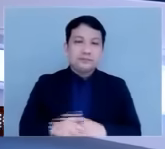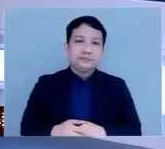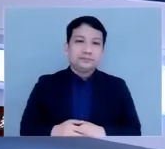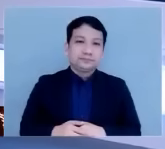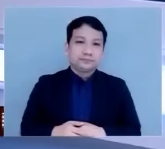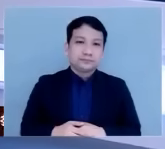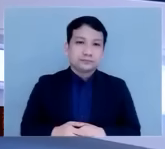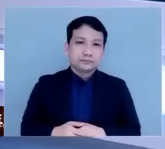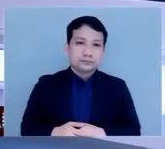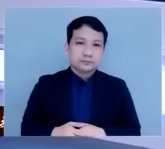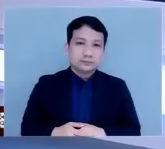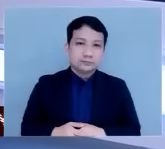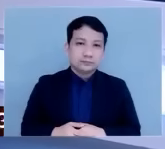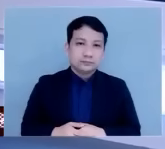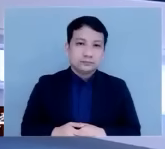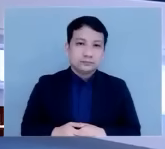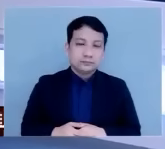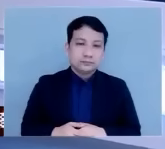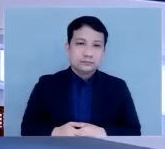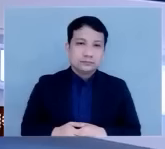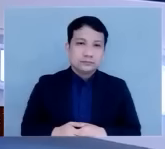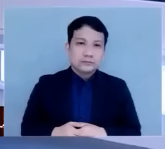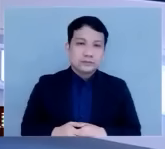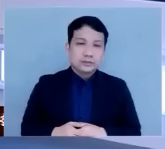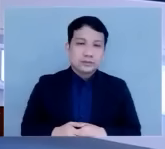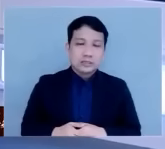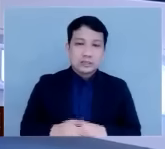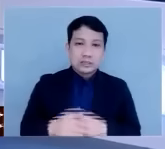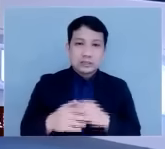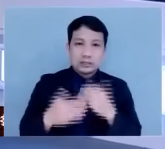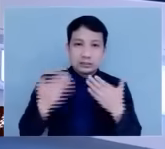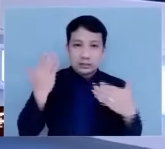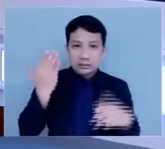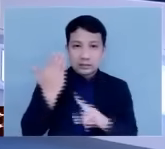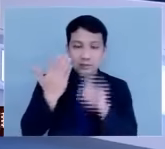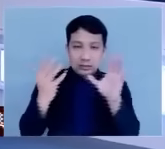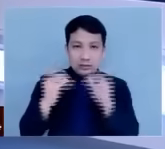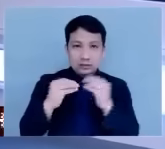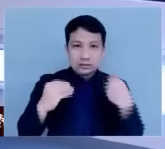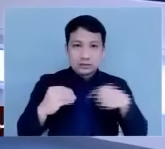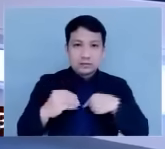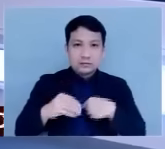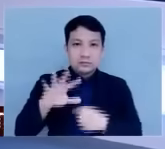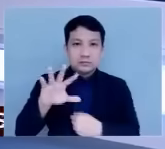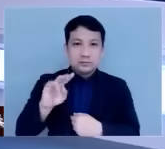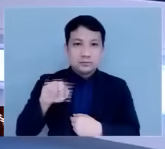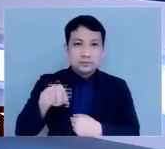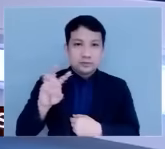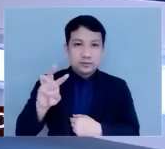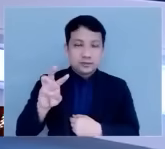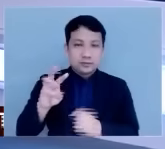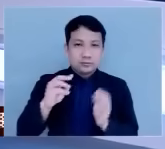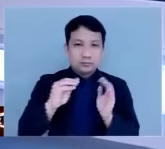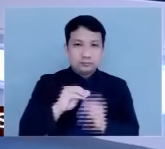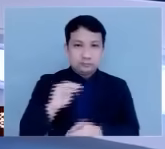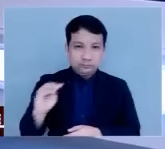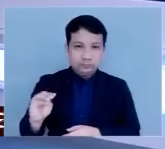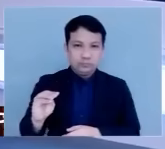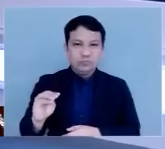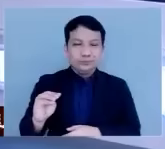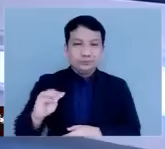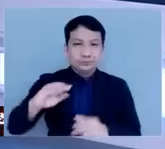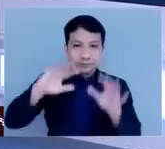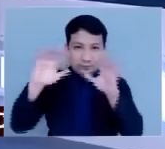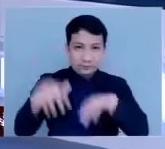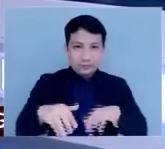ulan ha. Dito po sa bandang Legazpi, nasa 57.6 millimeters yung bagsak ng